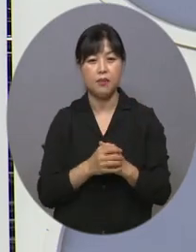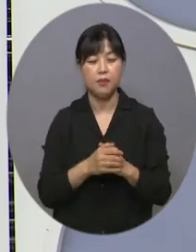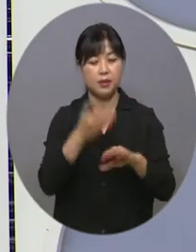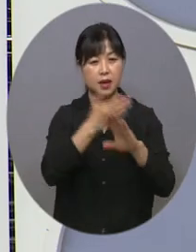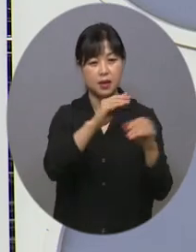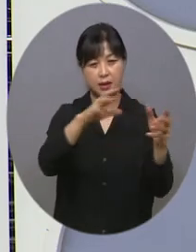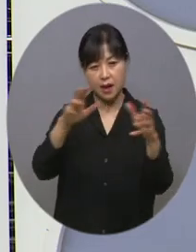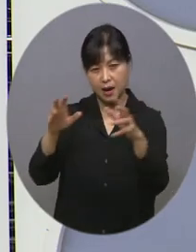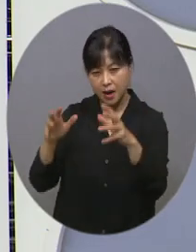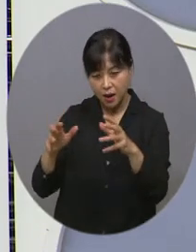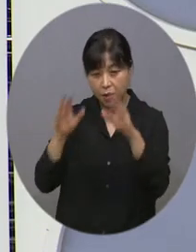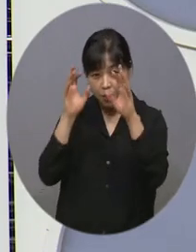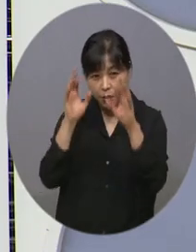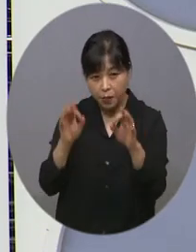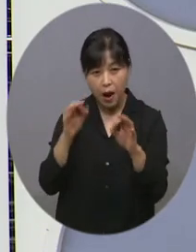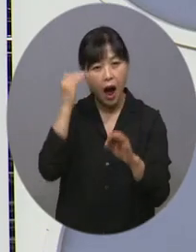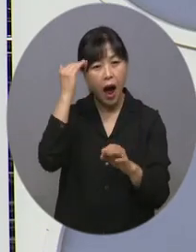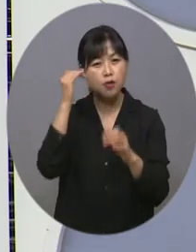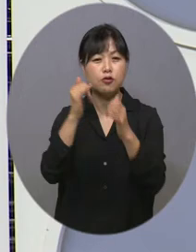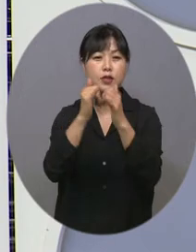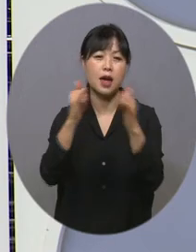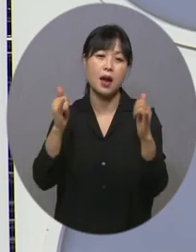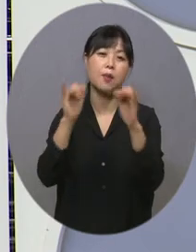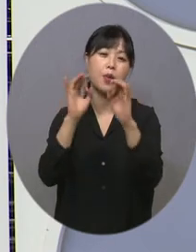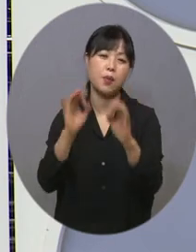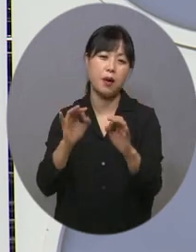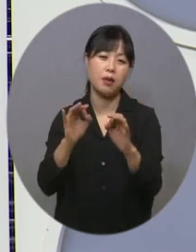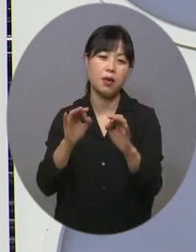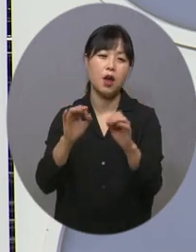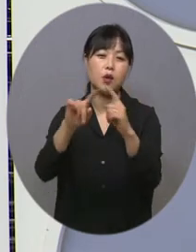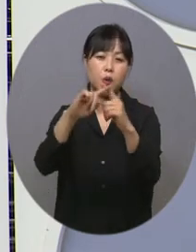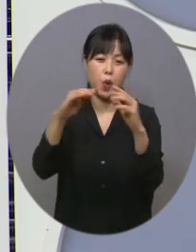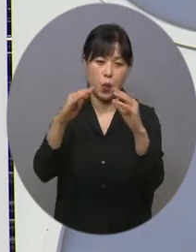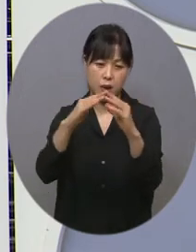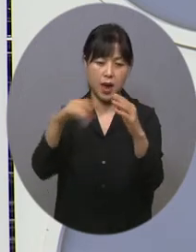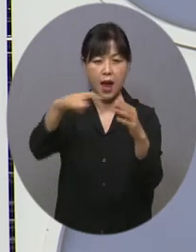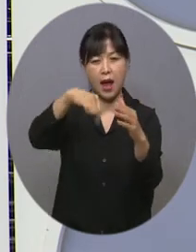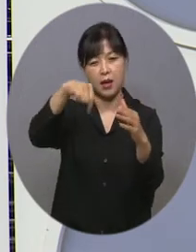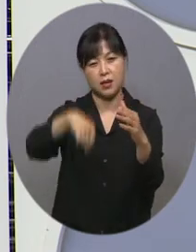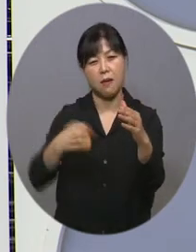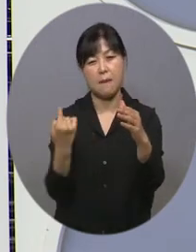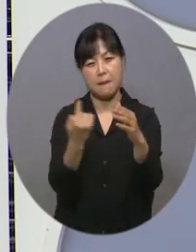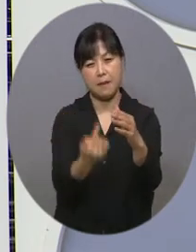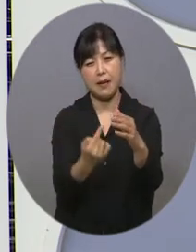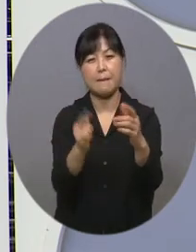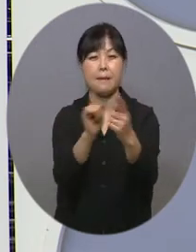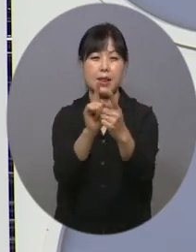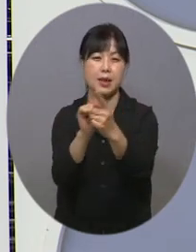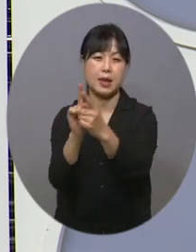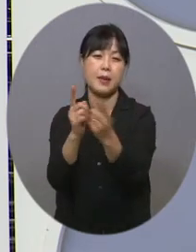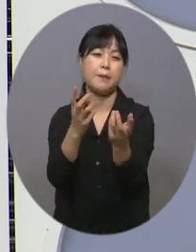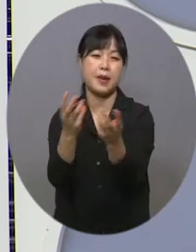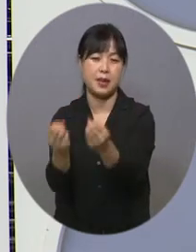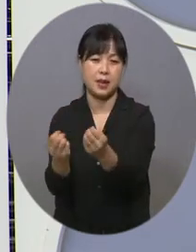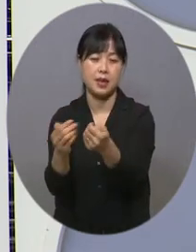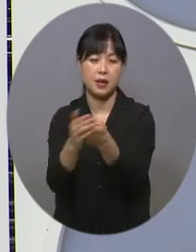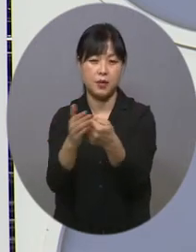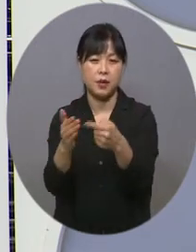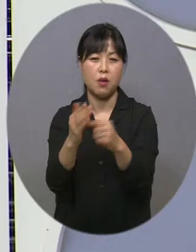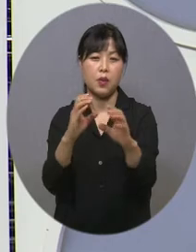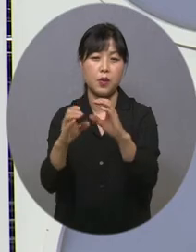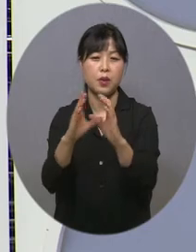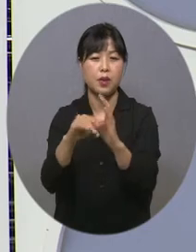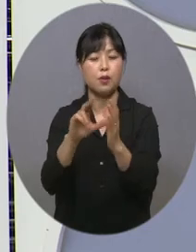대개 교민 사회가 한인교회 중심으로 많이 움직이거든요. 네. 그래서 교민하고 소통하는데 이제 일단은 뭐 큰 문제는